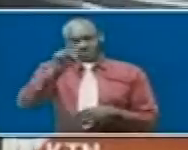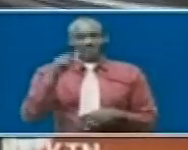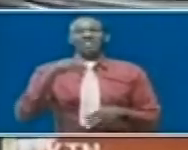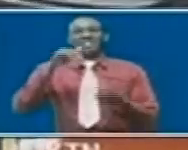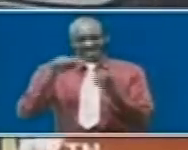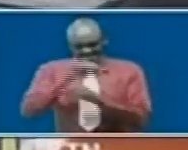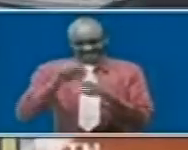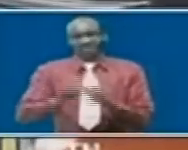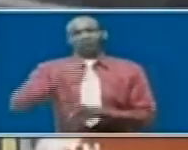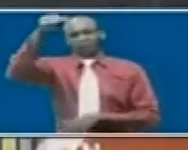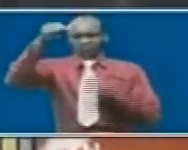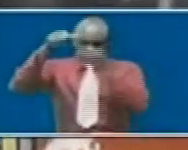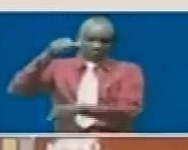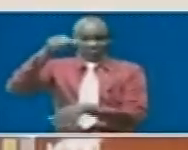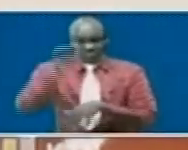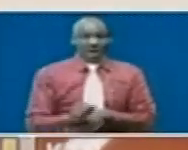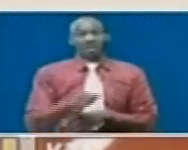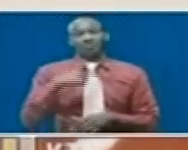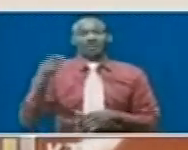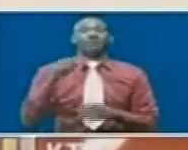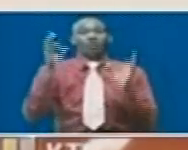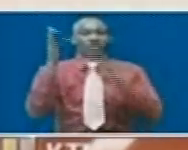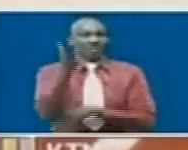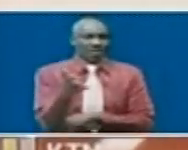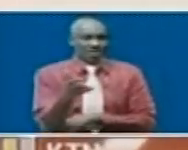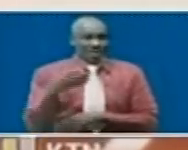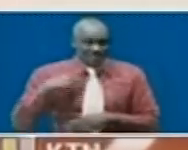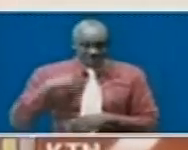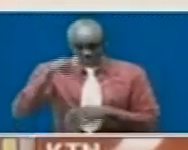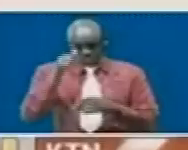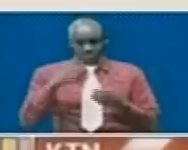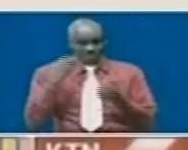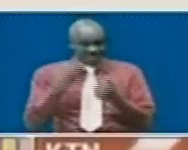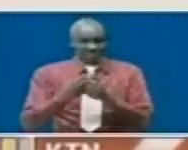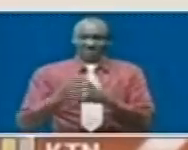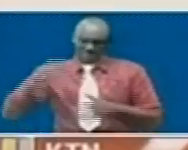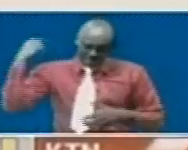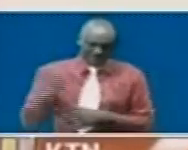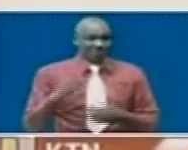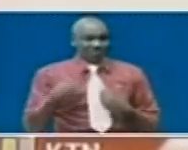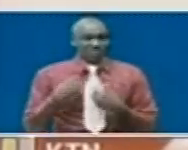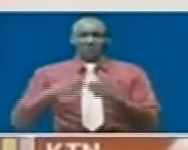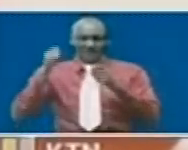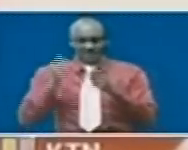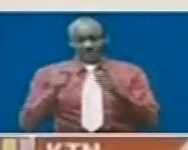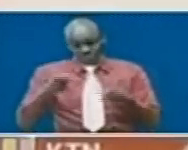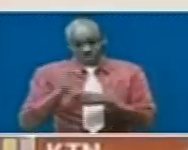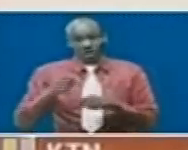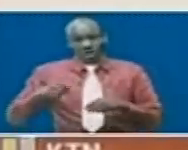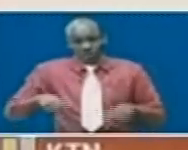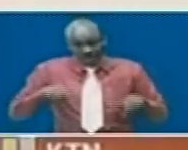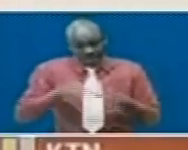gari hadi msituni Kaptagat. Alichukua chuma, hiyo chuma ndio alikuja naye akagongea mimi, na aligonga miguu na